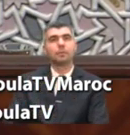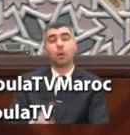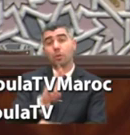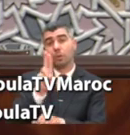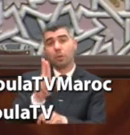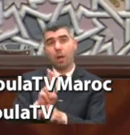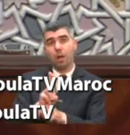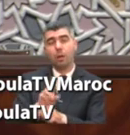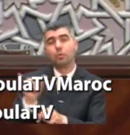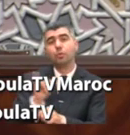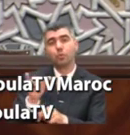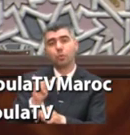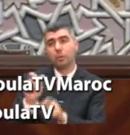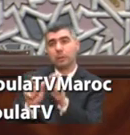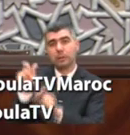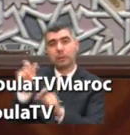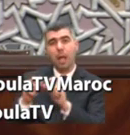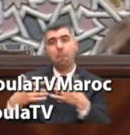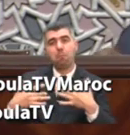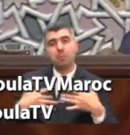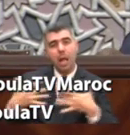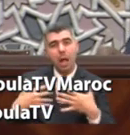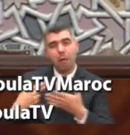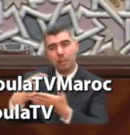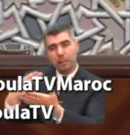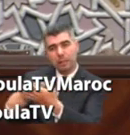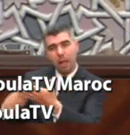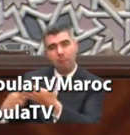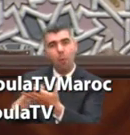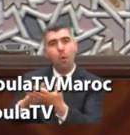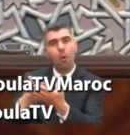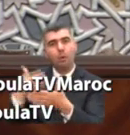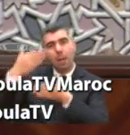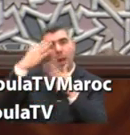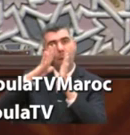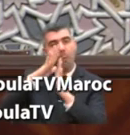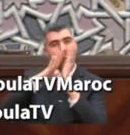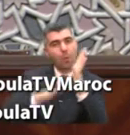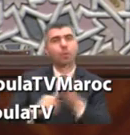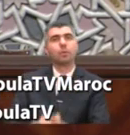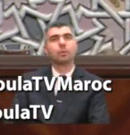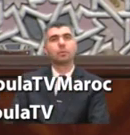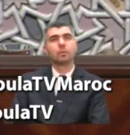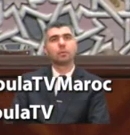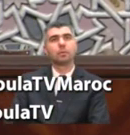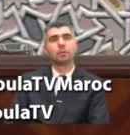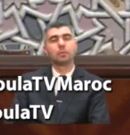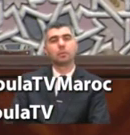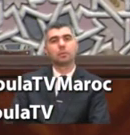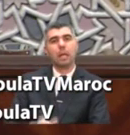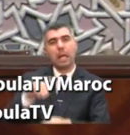عن الوضعية الاجتماعية للفنان المغاربة للسيدات والسادة النواب المحترمين من فريق التجمع